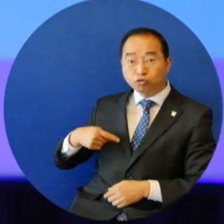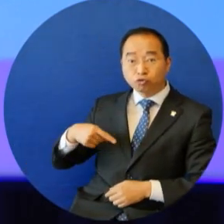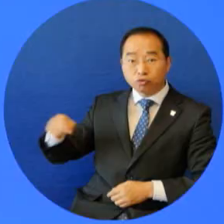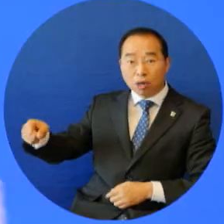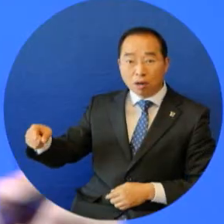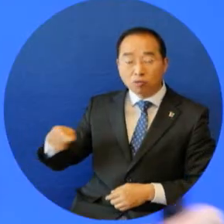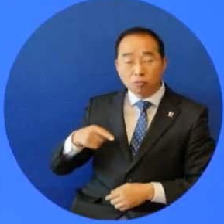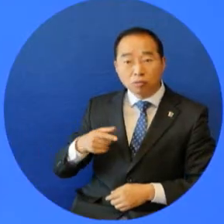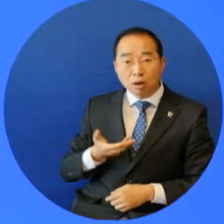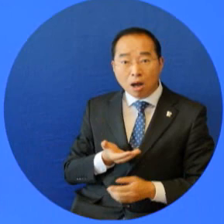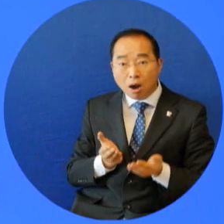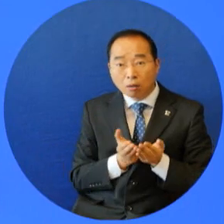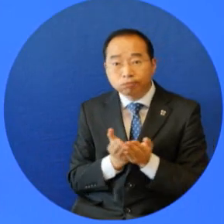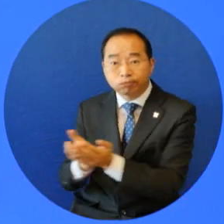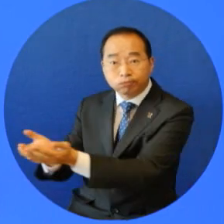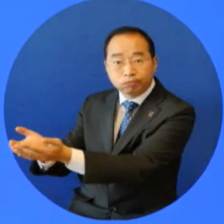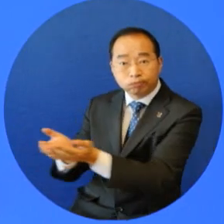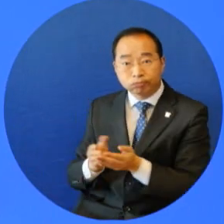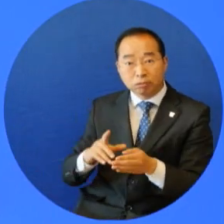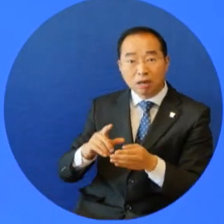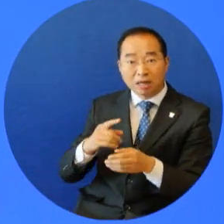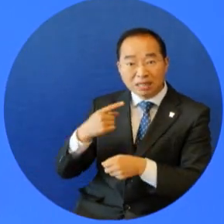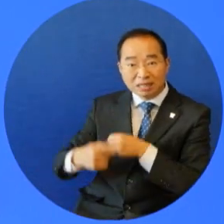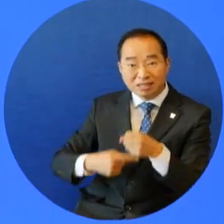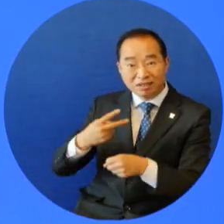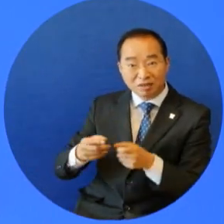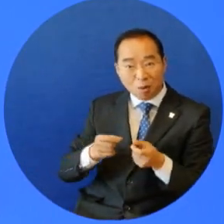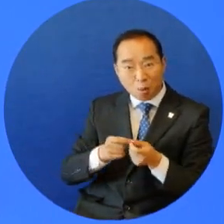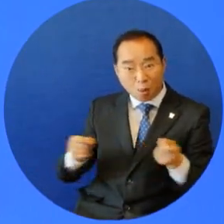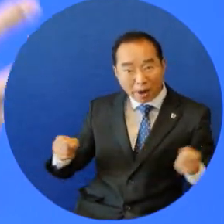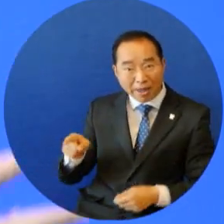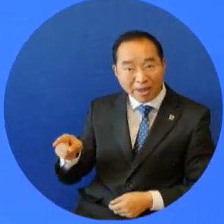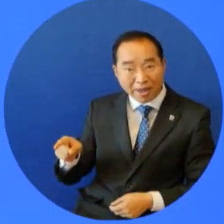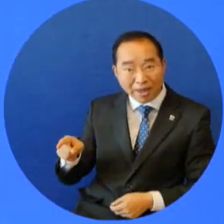시작하는데 이 주식 거래를 좀